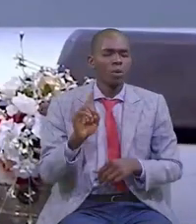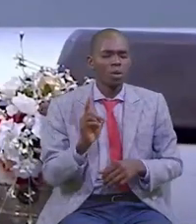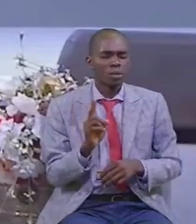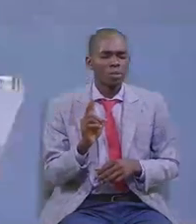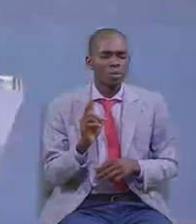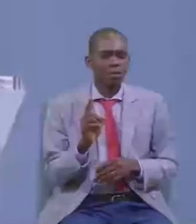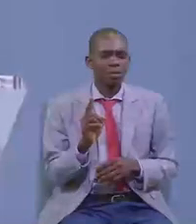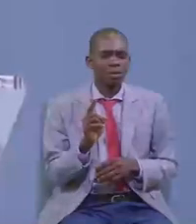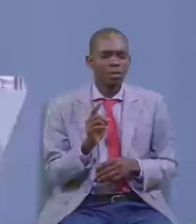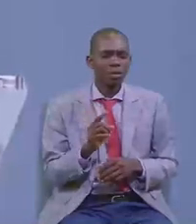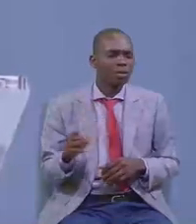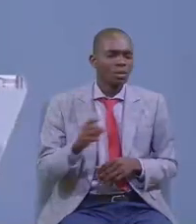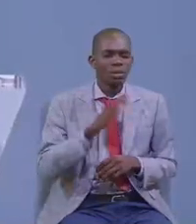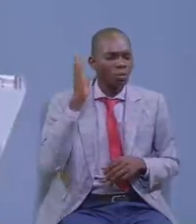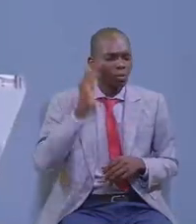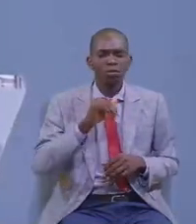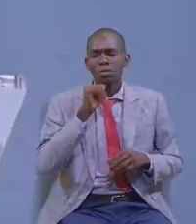Il va prendre, pas prendre de retraite.